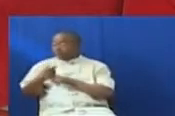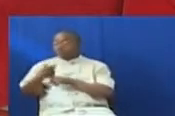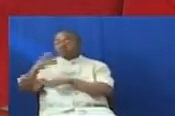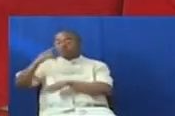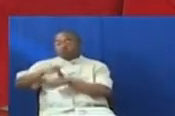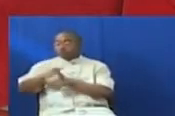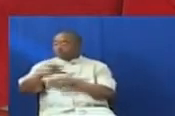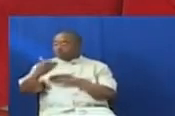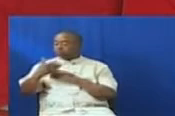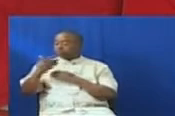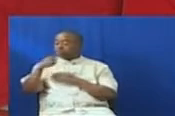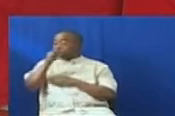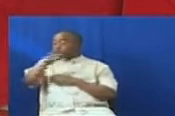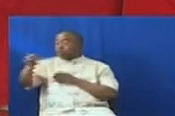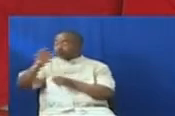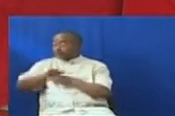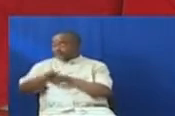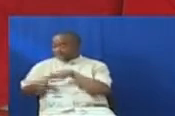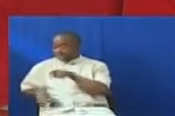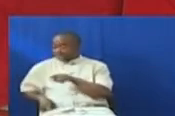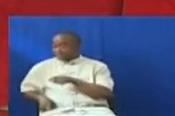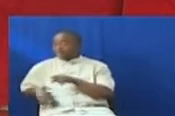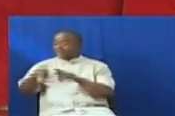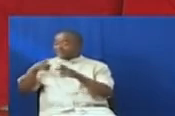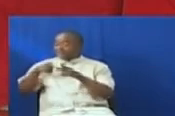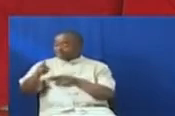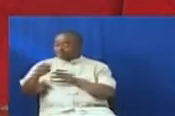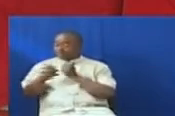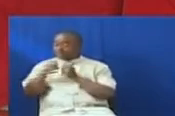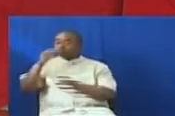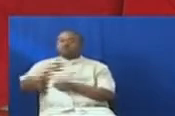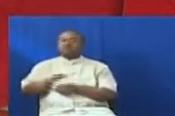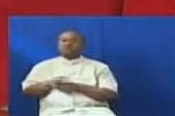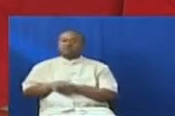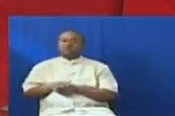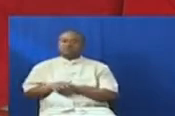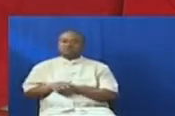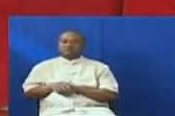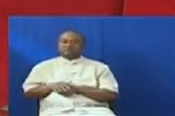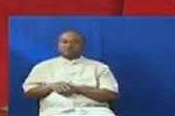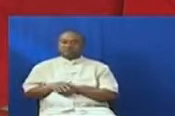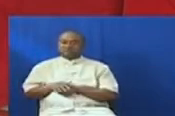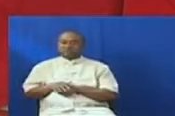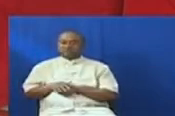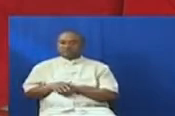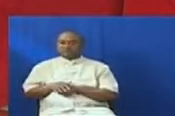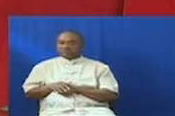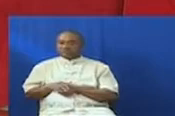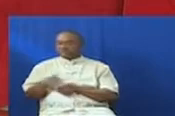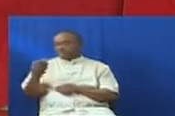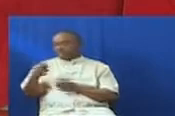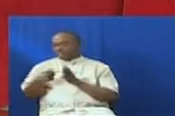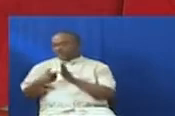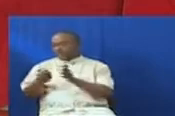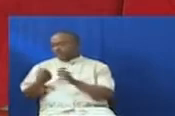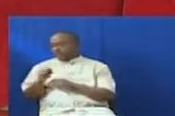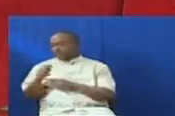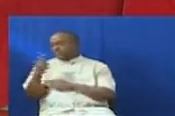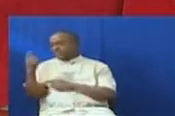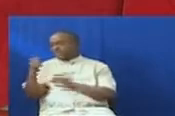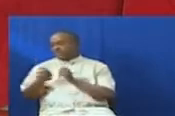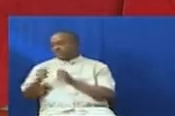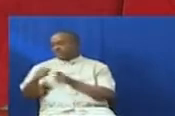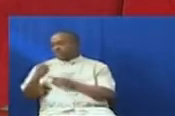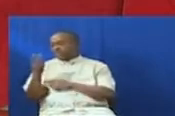za wananchi wengi. Tunaongelea fedha zisizozidi milioni 100, milioni 200 kwa ajili ya ujenzi